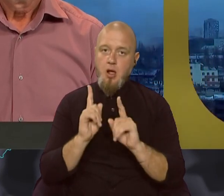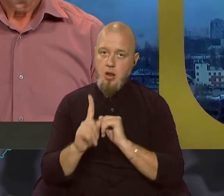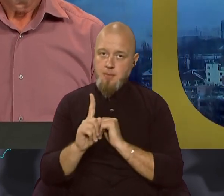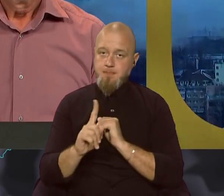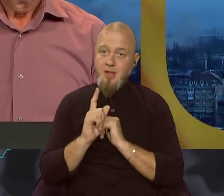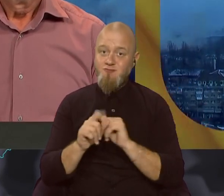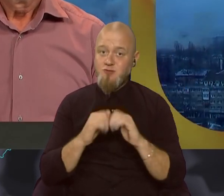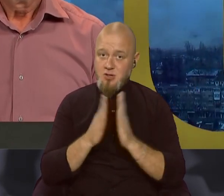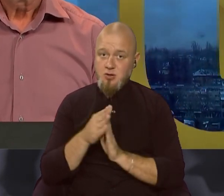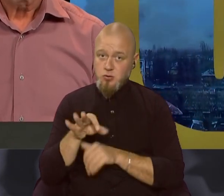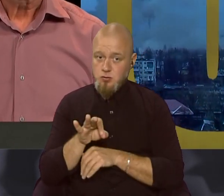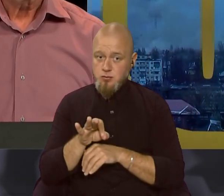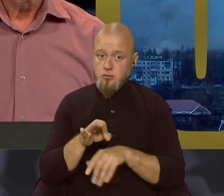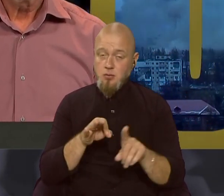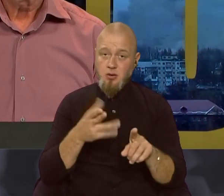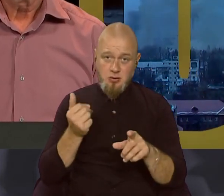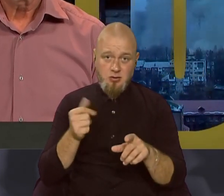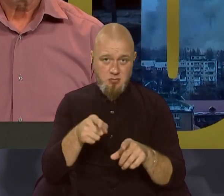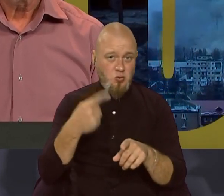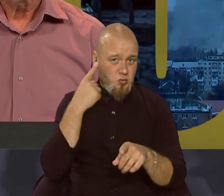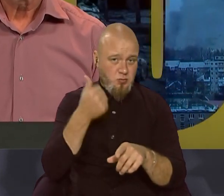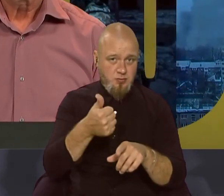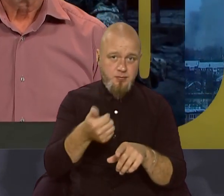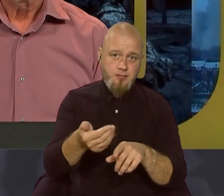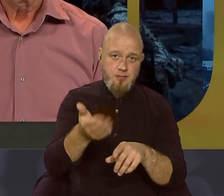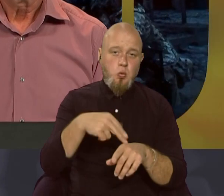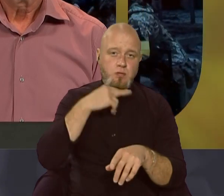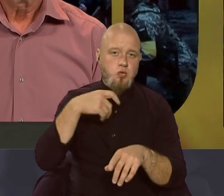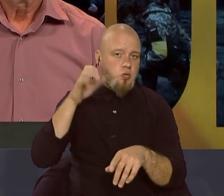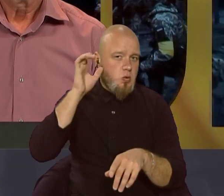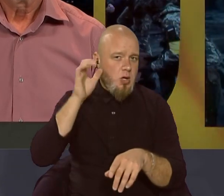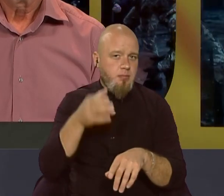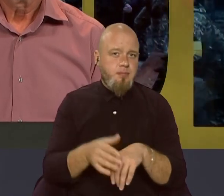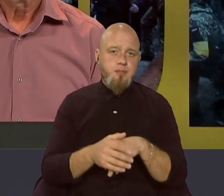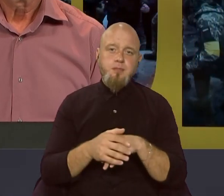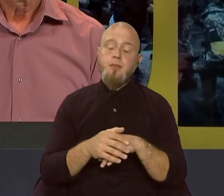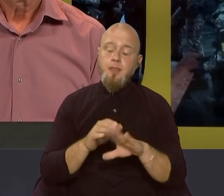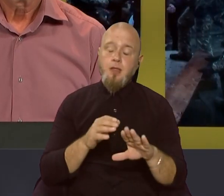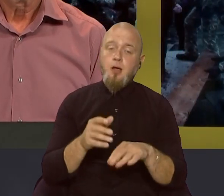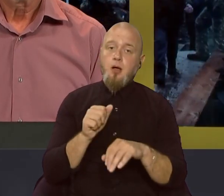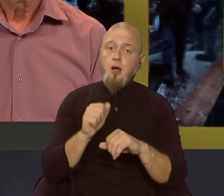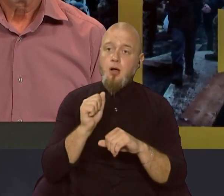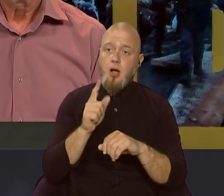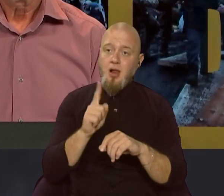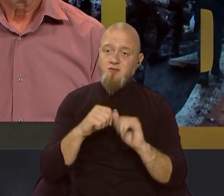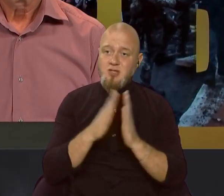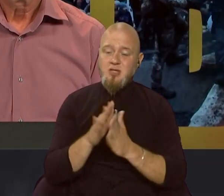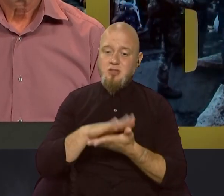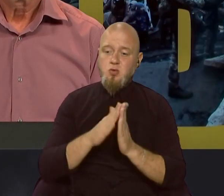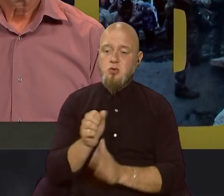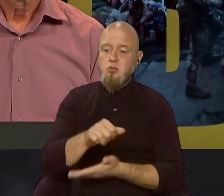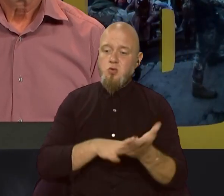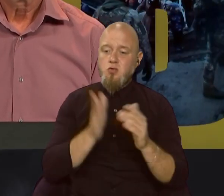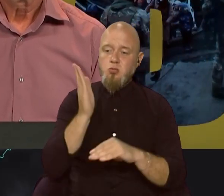Але взагалі-то... Так, ми вас дуже добре чуємо і уважно слухаємо. Так, але взагалі ситуація продовжує